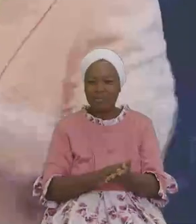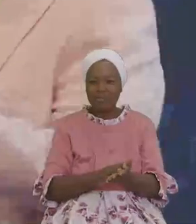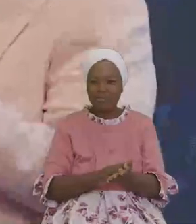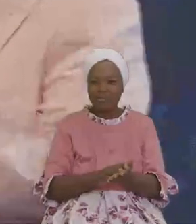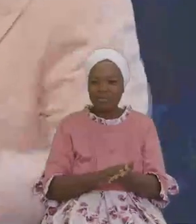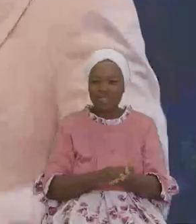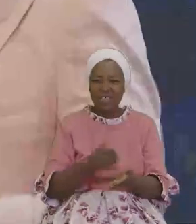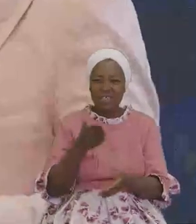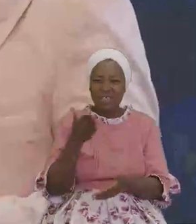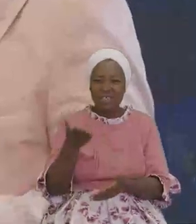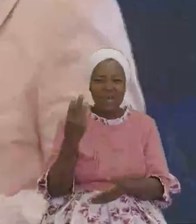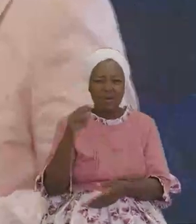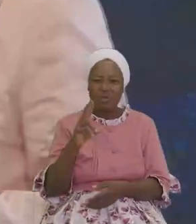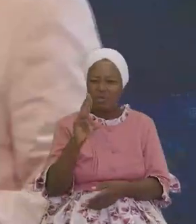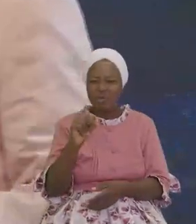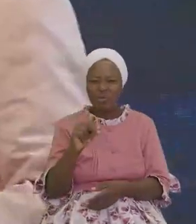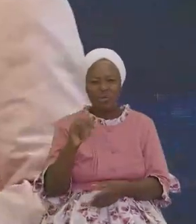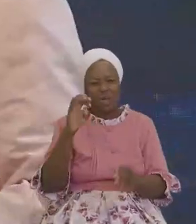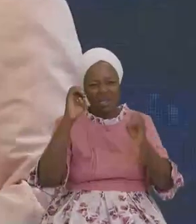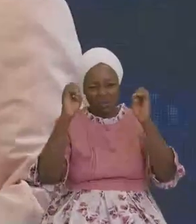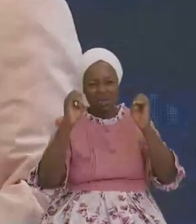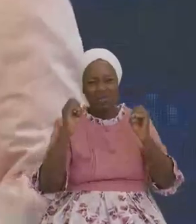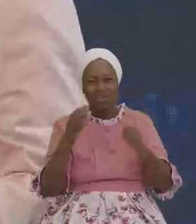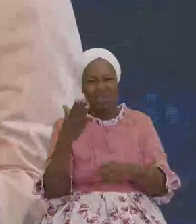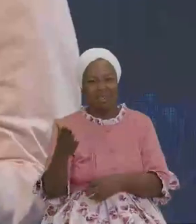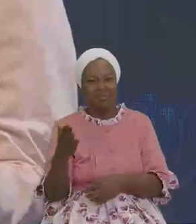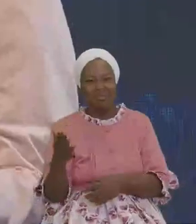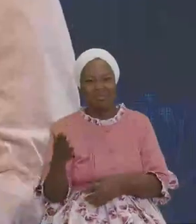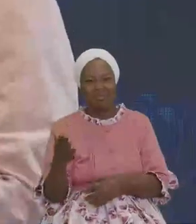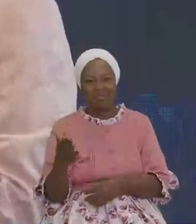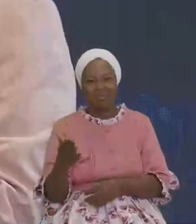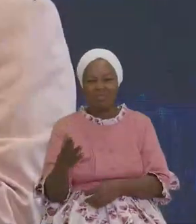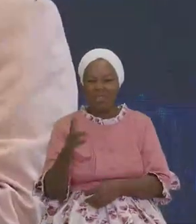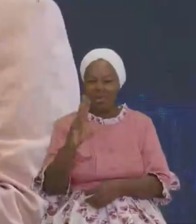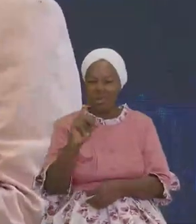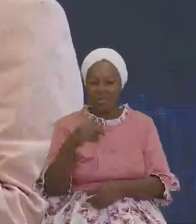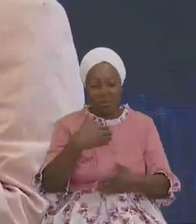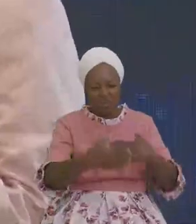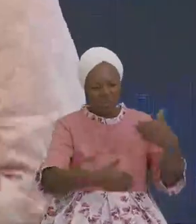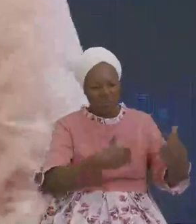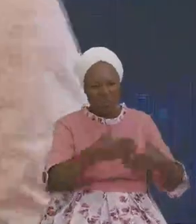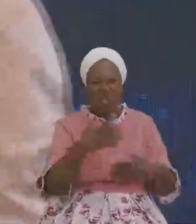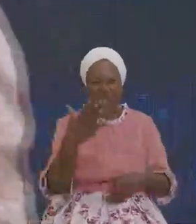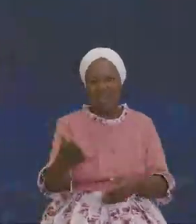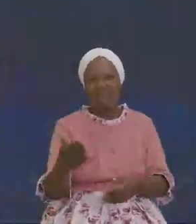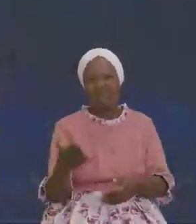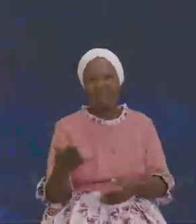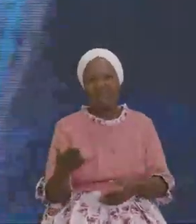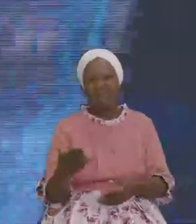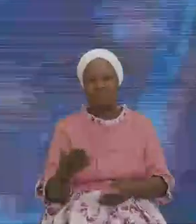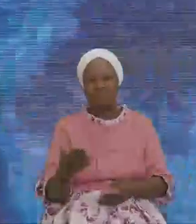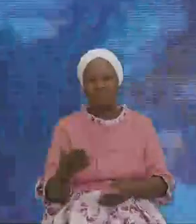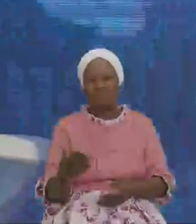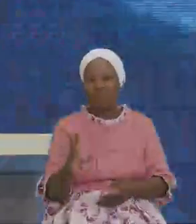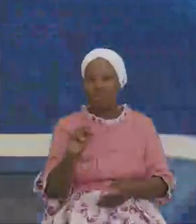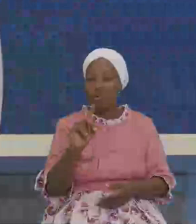C'est bon, j'allais simplement à l'école. En fait, il n'y avait pas une vraie éducation à l'époque. Il n'y avait